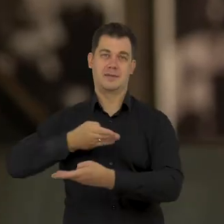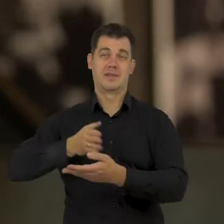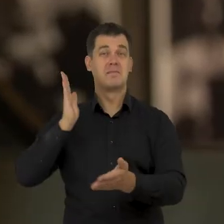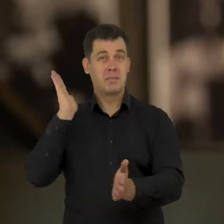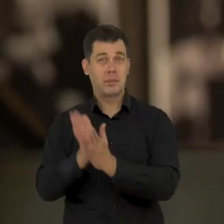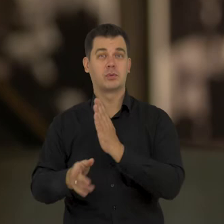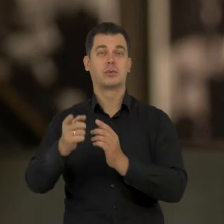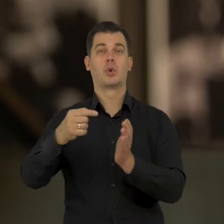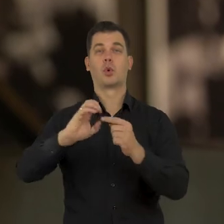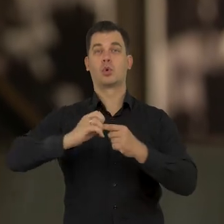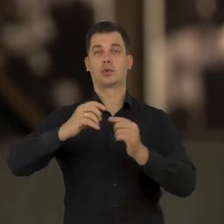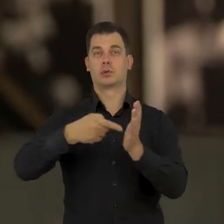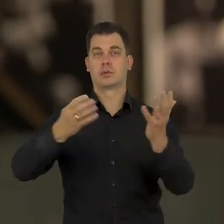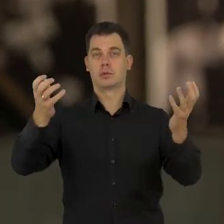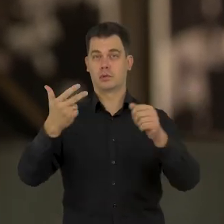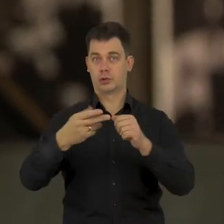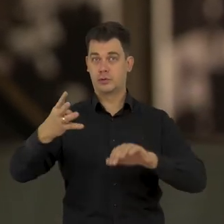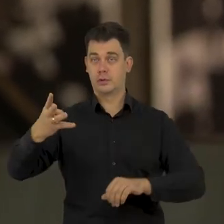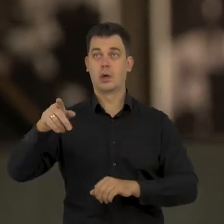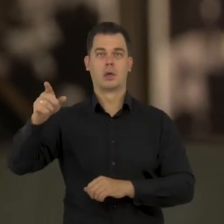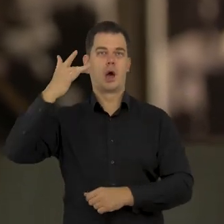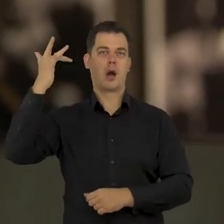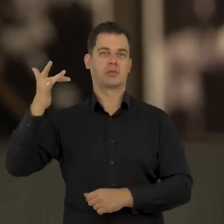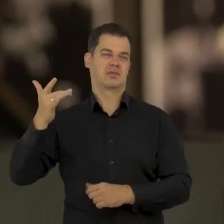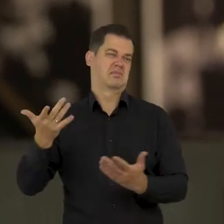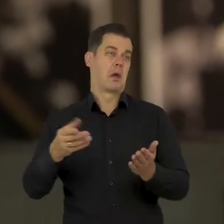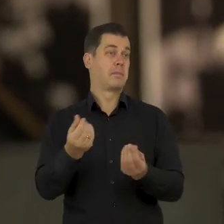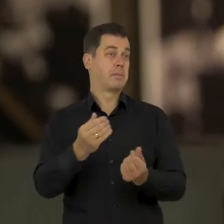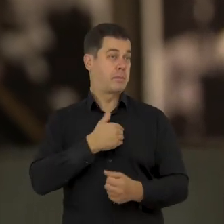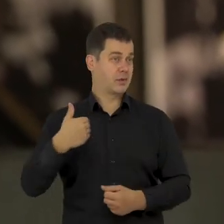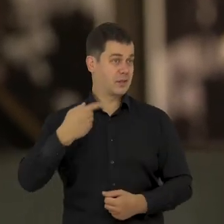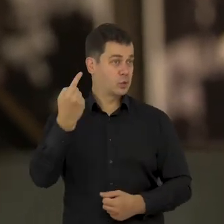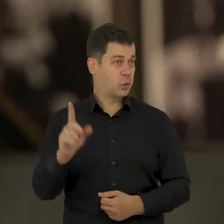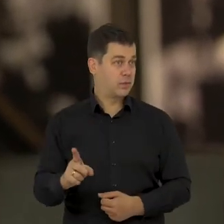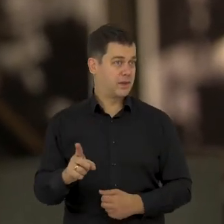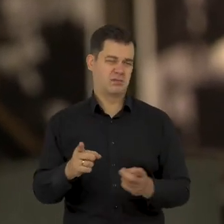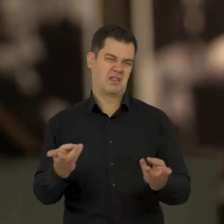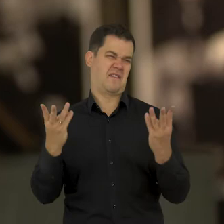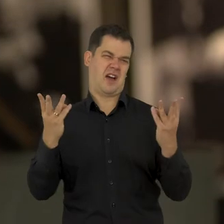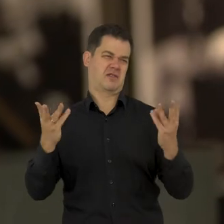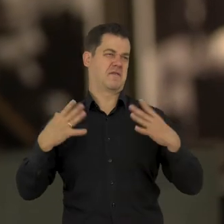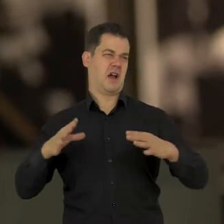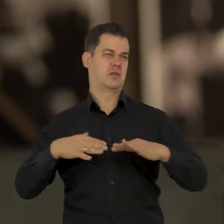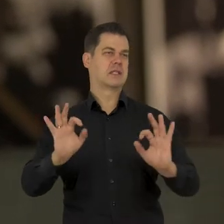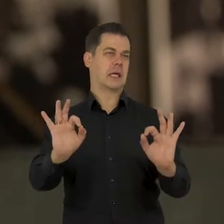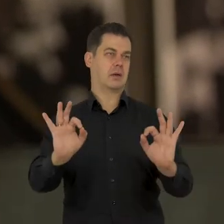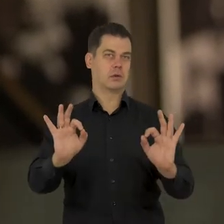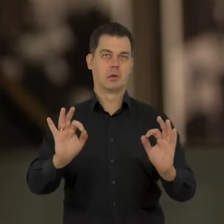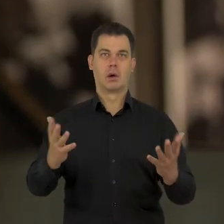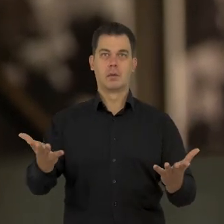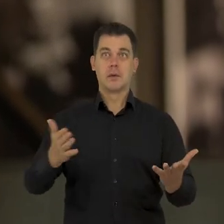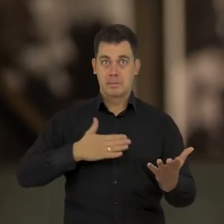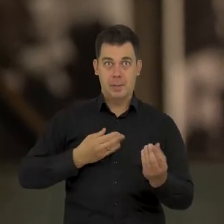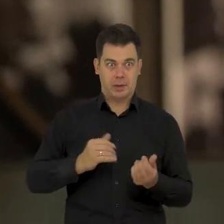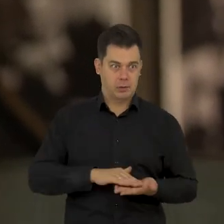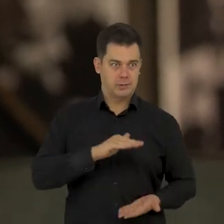czym tutaj nie było wymiany. Pieniądz polski został po prostu unieważniony w grudniu 1939 roku i nagle okazało się, że ludzie, którzy mieli w tym